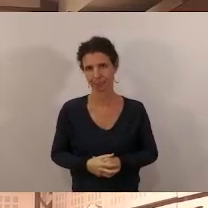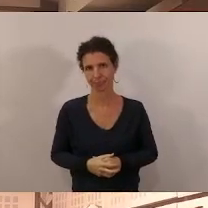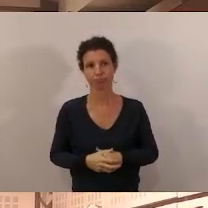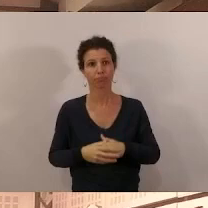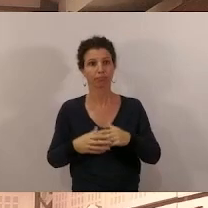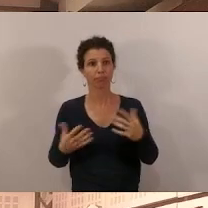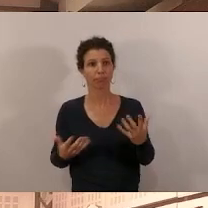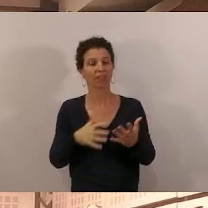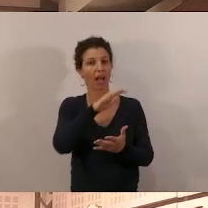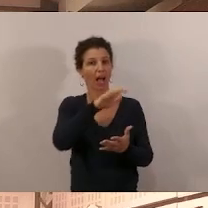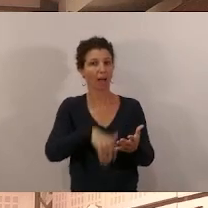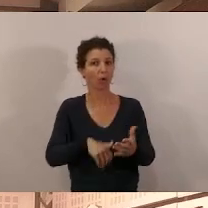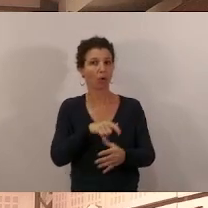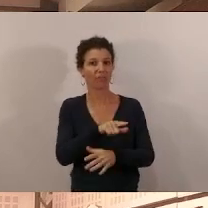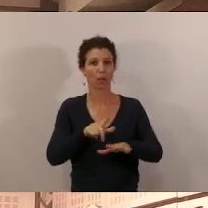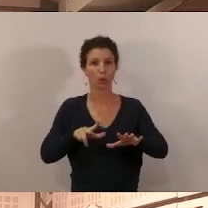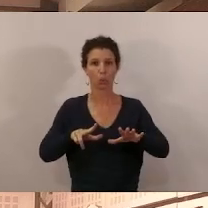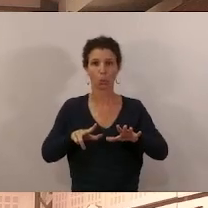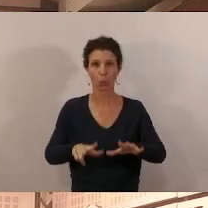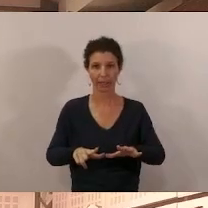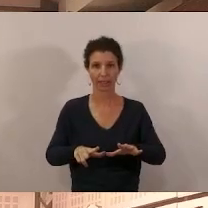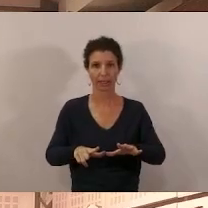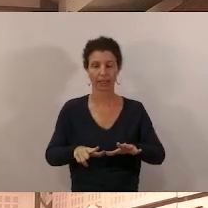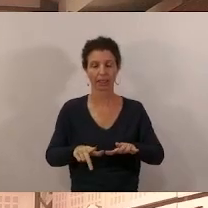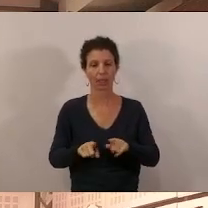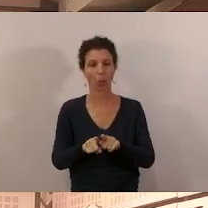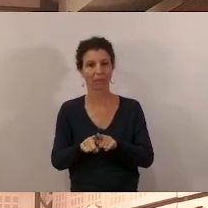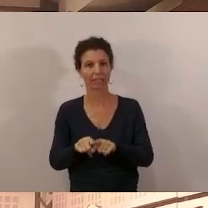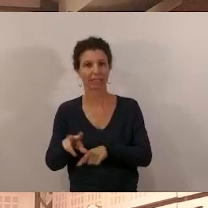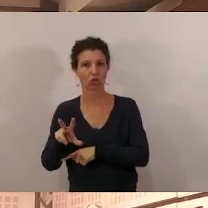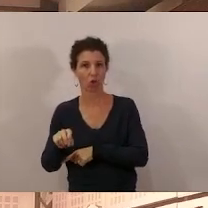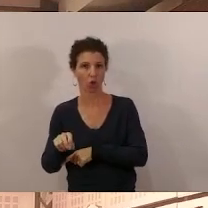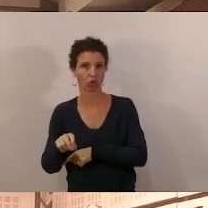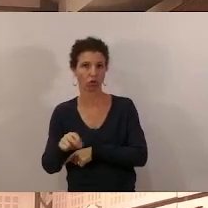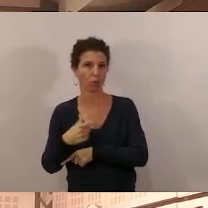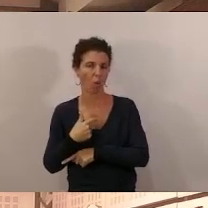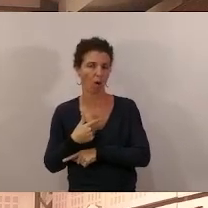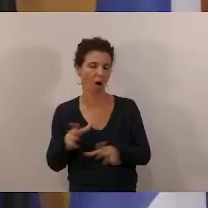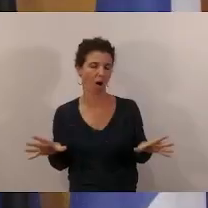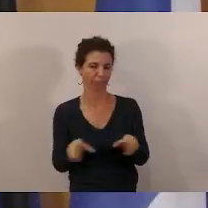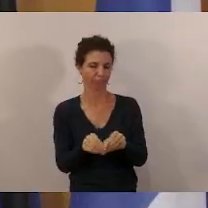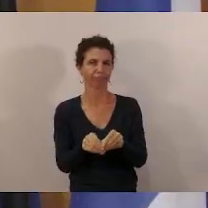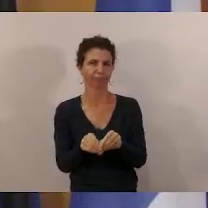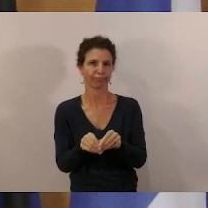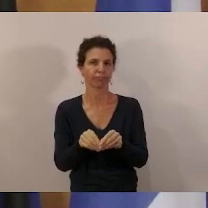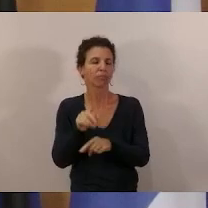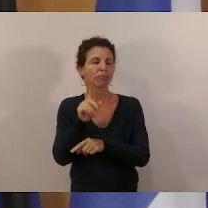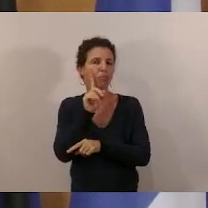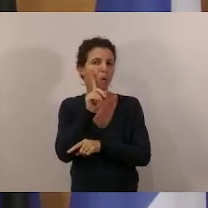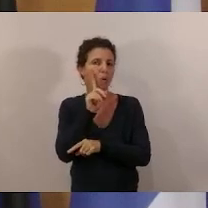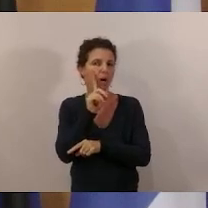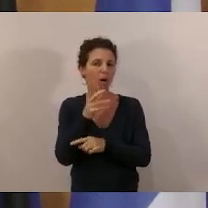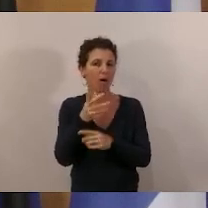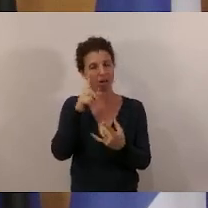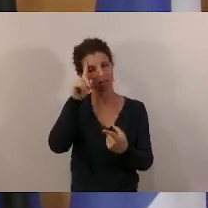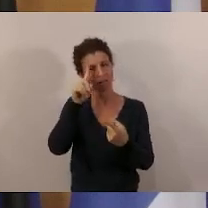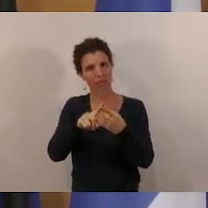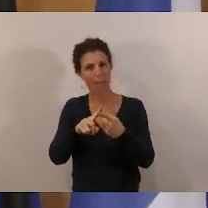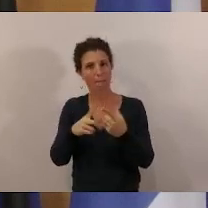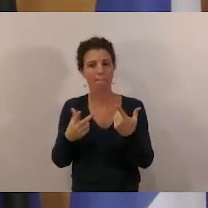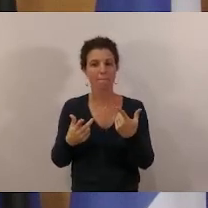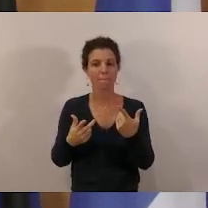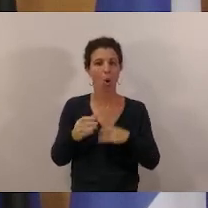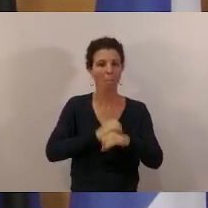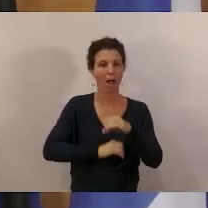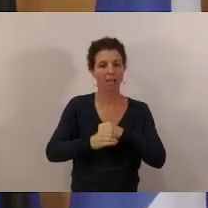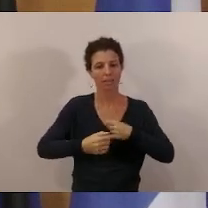les rapports 28 et 30, en fait, je vais les lier parce qu'ils concernent les opérations en cours